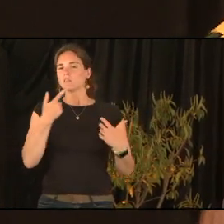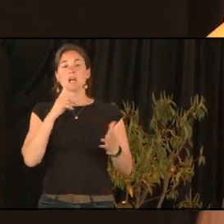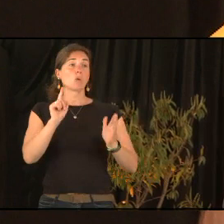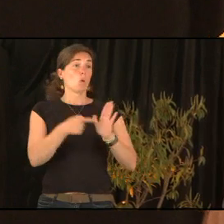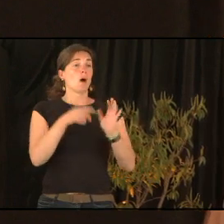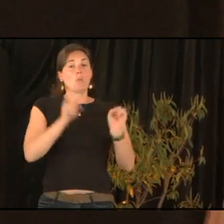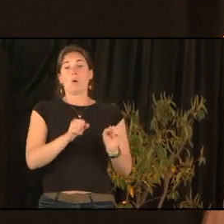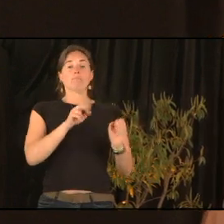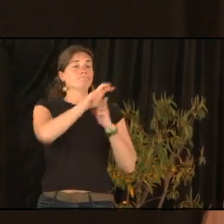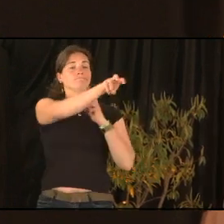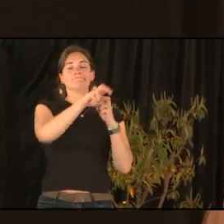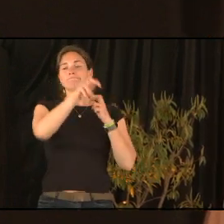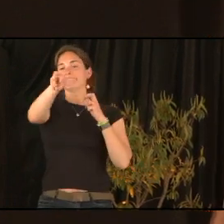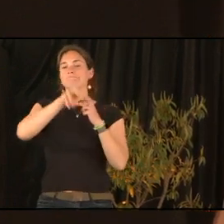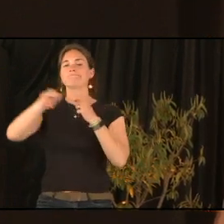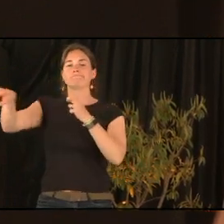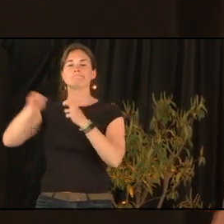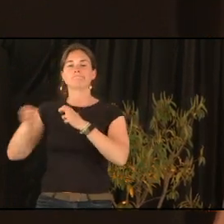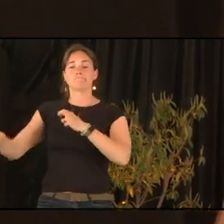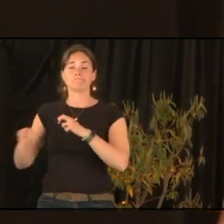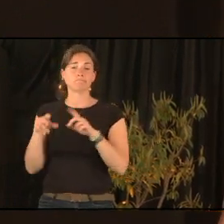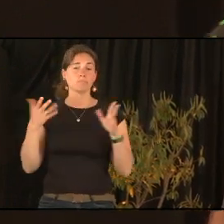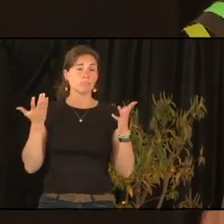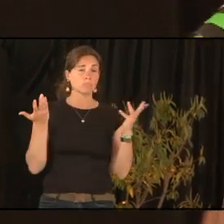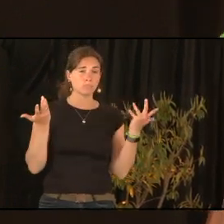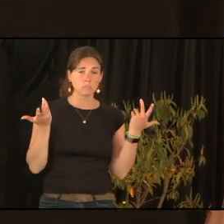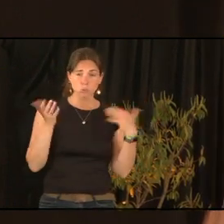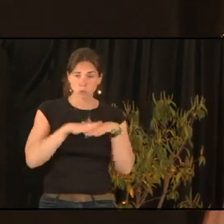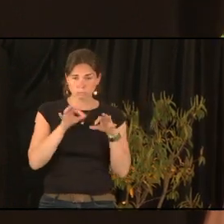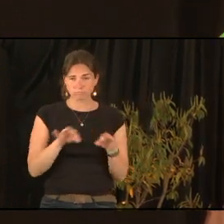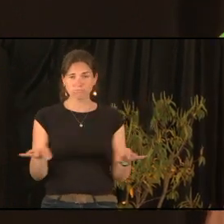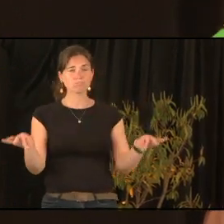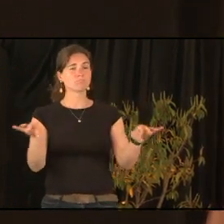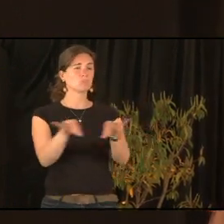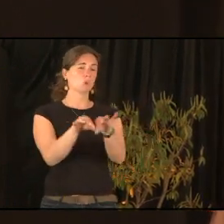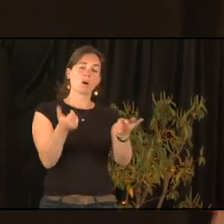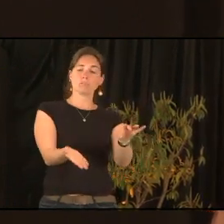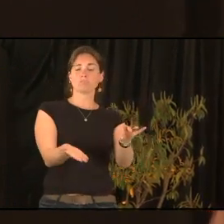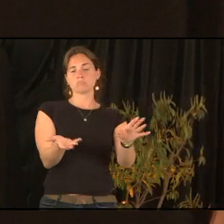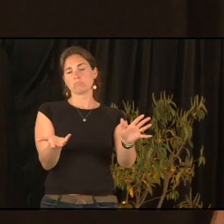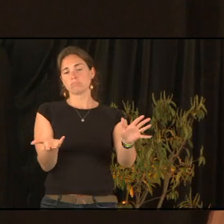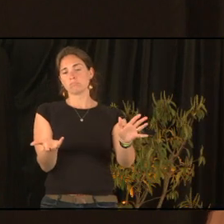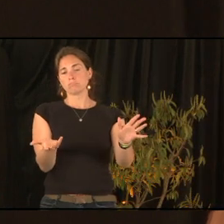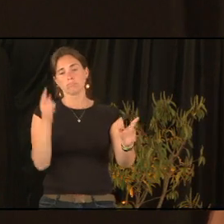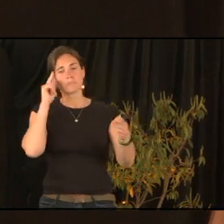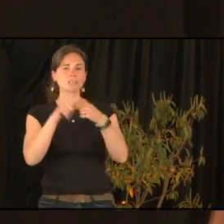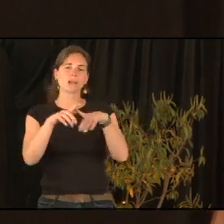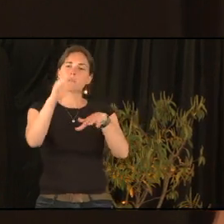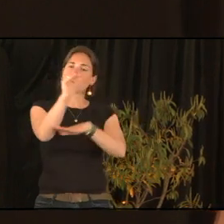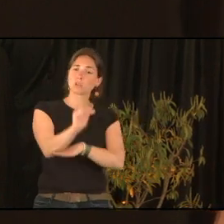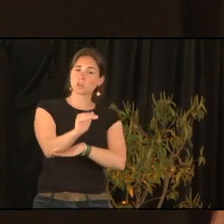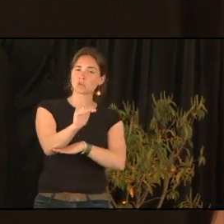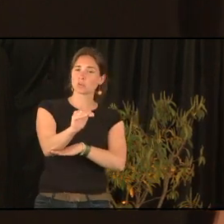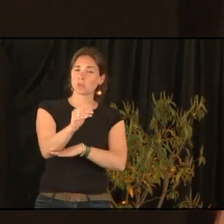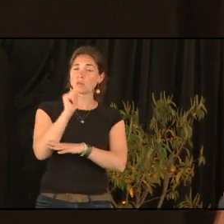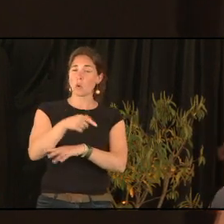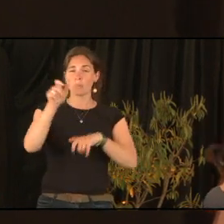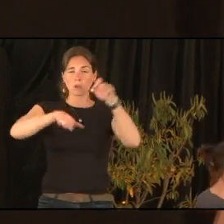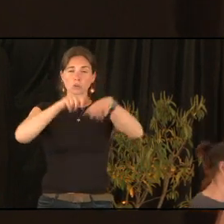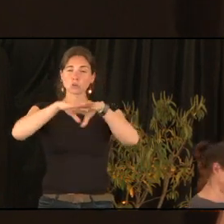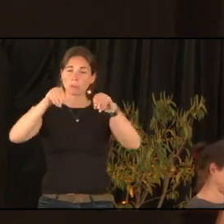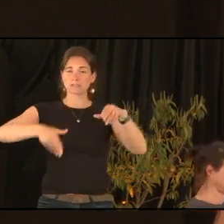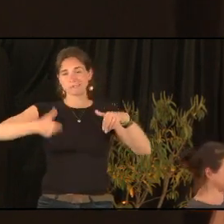voilà. La question de la possession ou de la dépossession du territoire, on la retrouve un peu dans Ici la Béringie, parce qu'on n'en a pas parlé, mais dans les